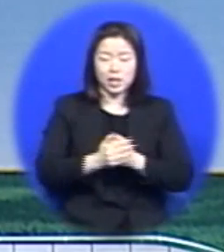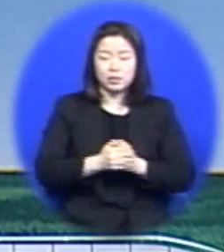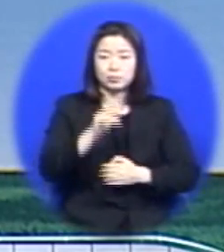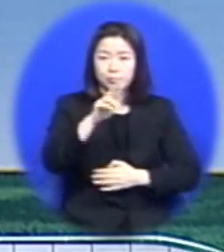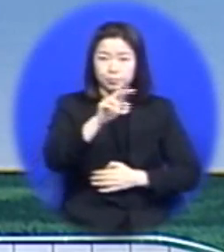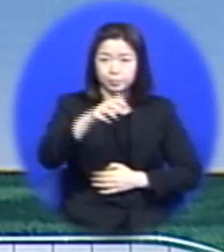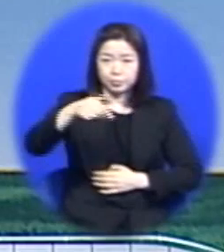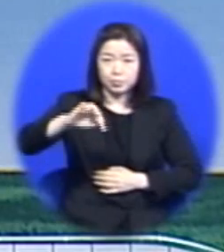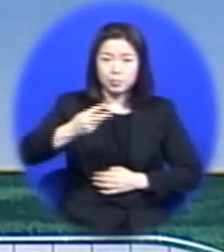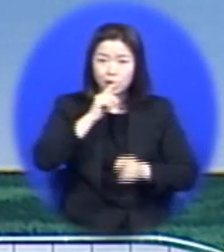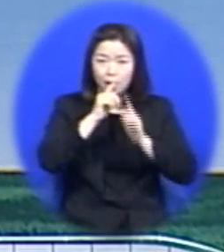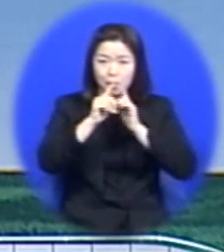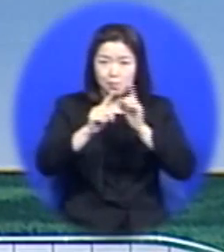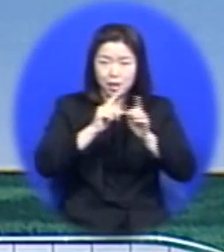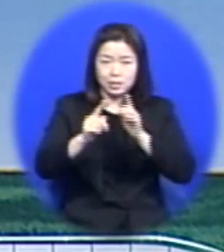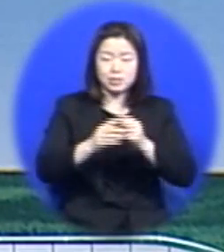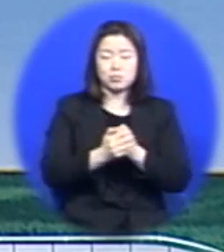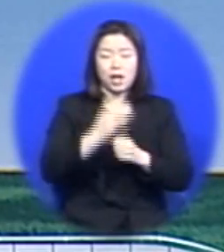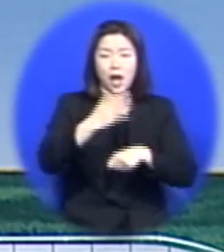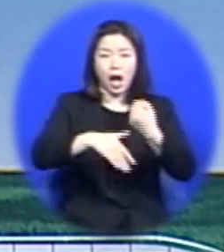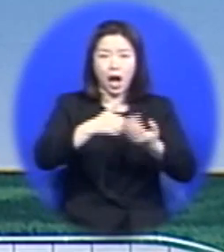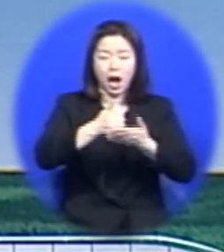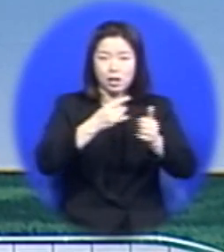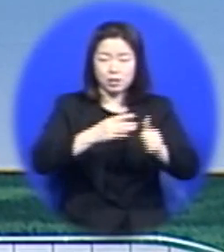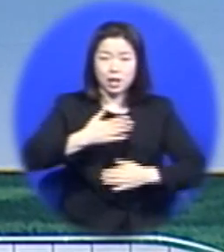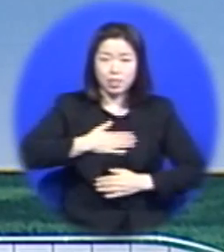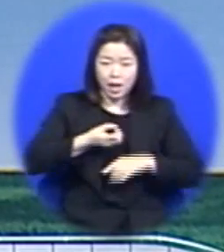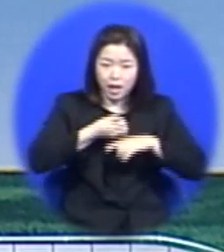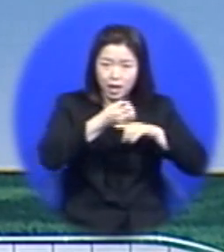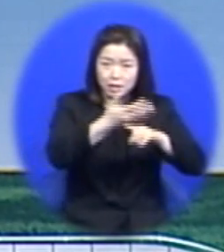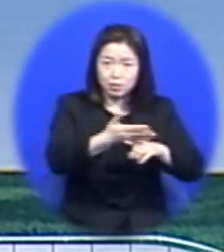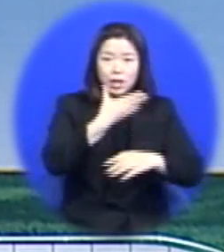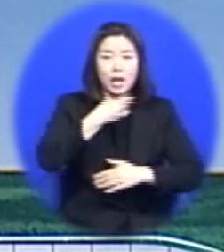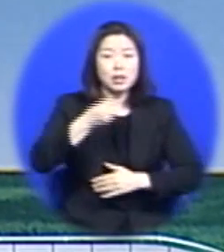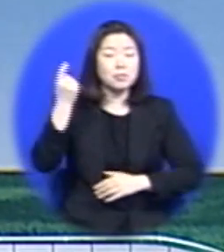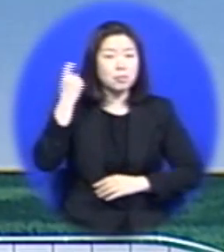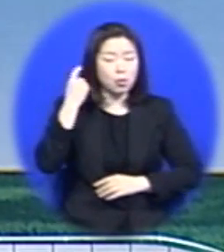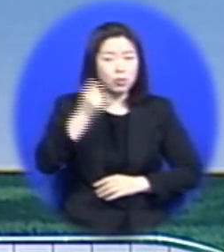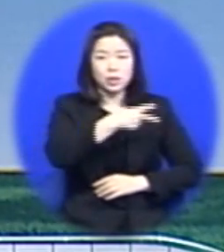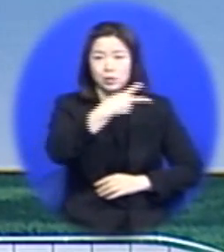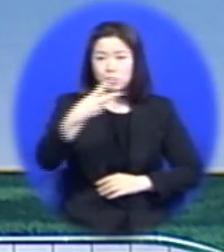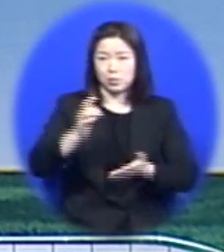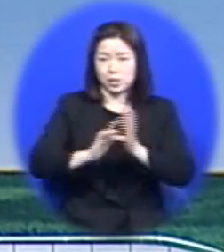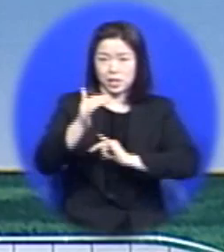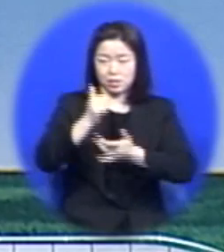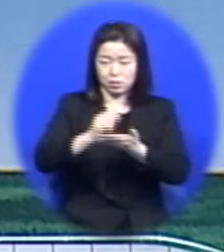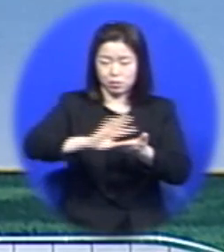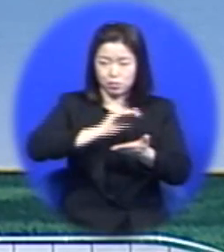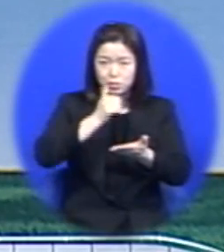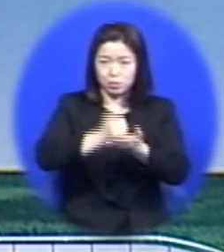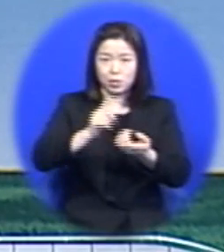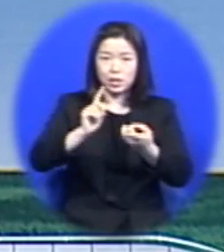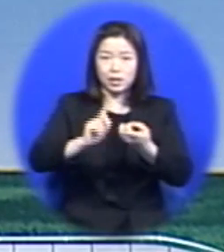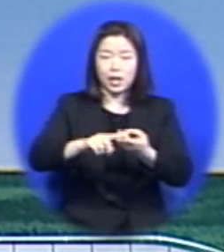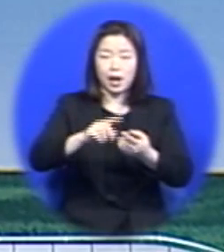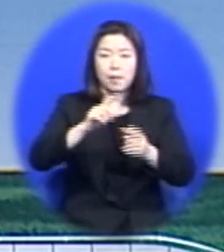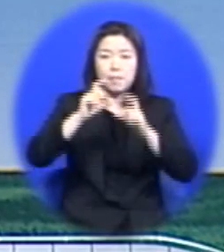25절 말씀에 하나님께서는 내가 전하는 복음, 곧 예수 그리스도에 관한